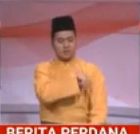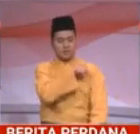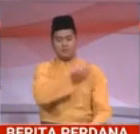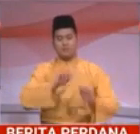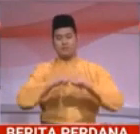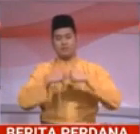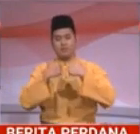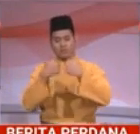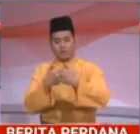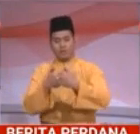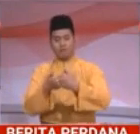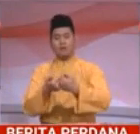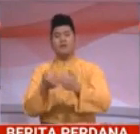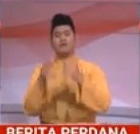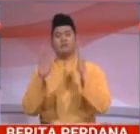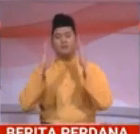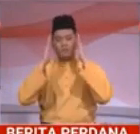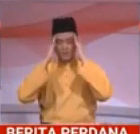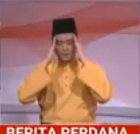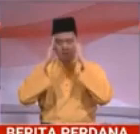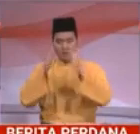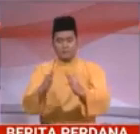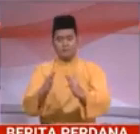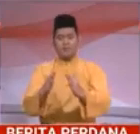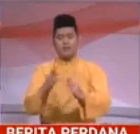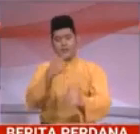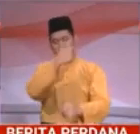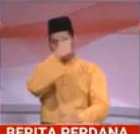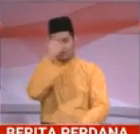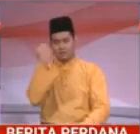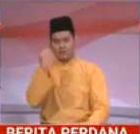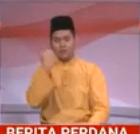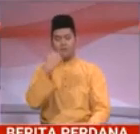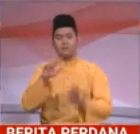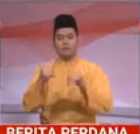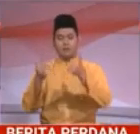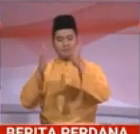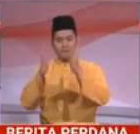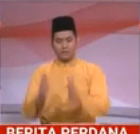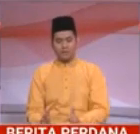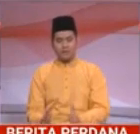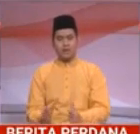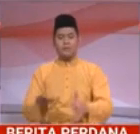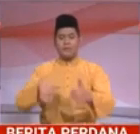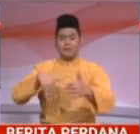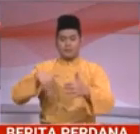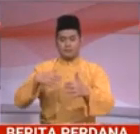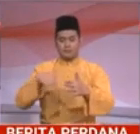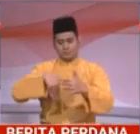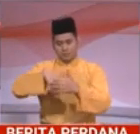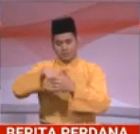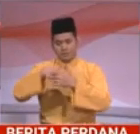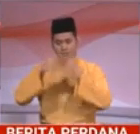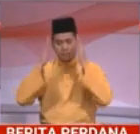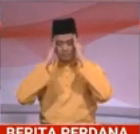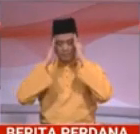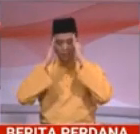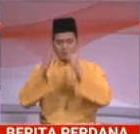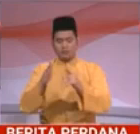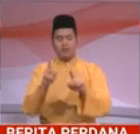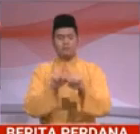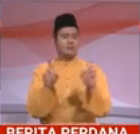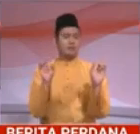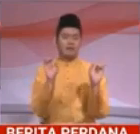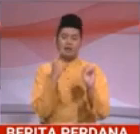pbmti berhubung hukuman ke atas bekas pemain pasukan itu muhammadu sumareh namun biasanya ada alasan sendiri untuk tidak masuk